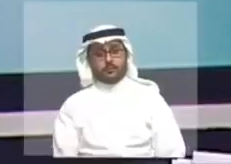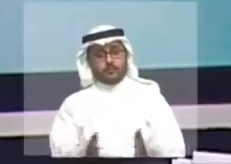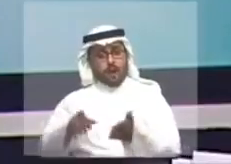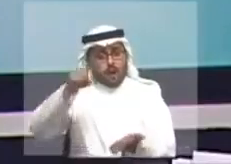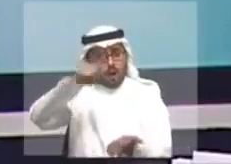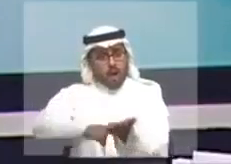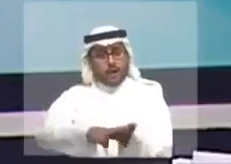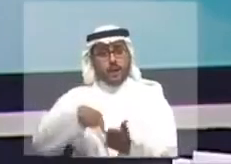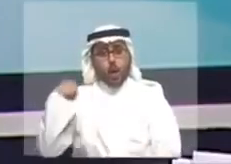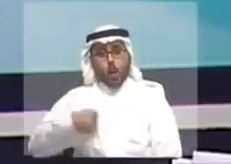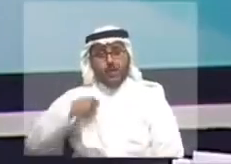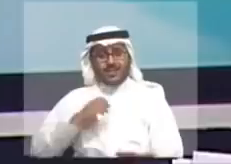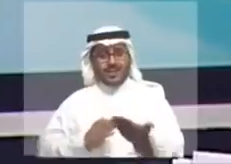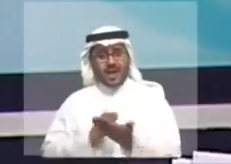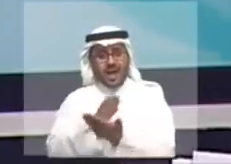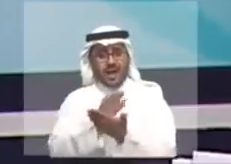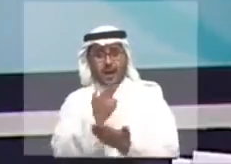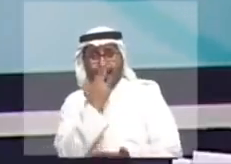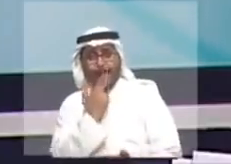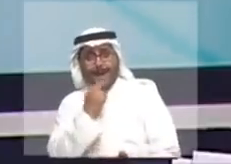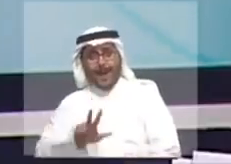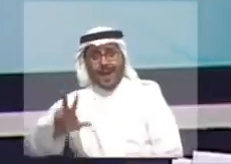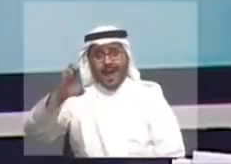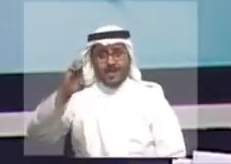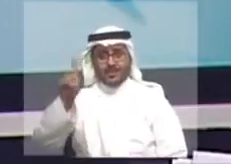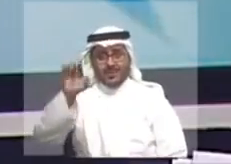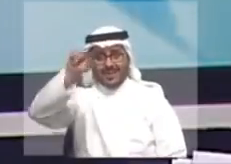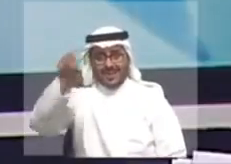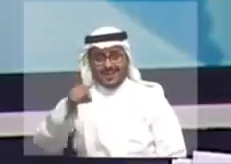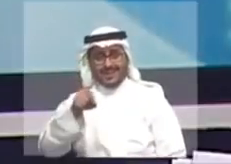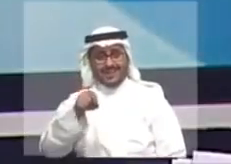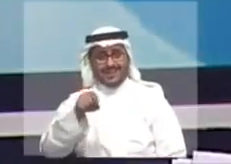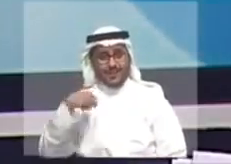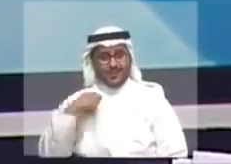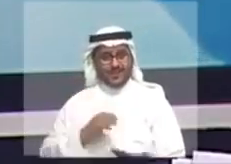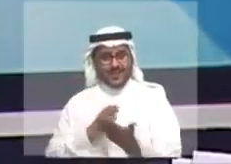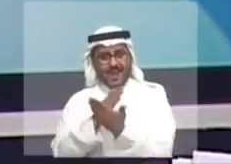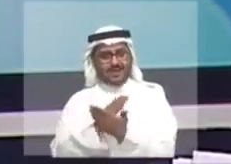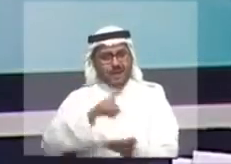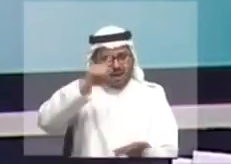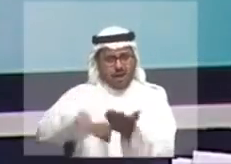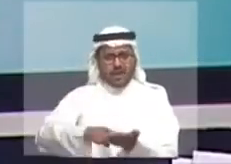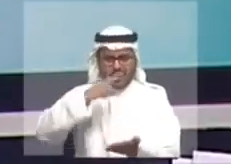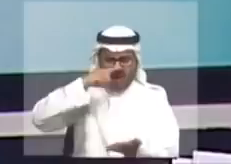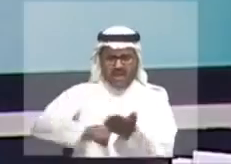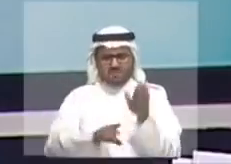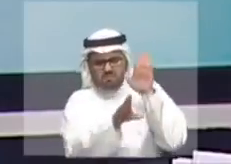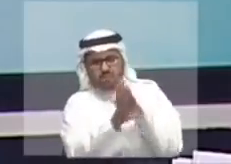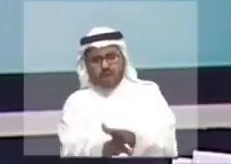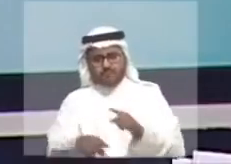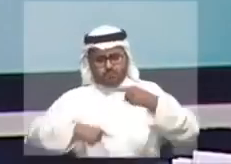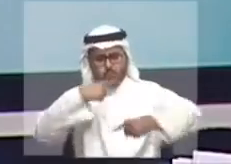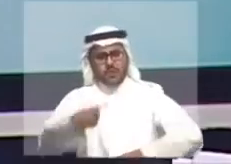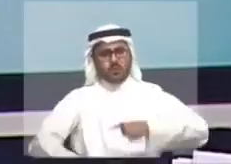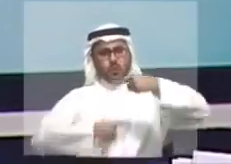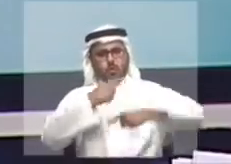أكد معالي وزير الخارجية عادل الجبير خلال مؤتمر صحفي في ختام القمة عن المزيد من دعم المملكة